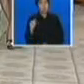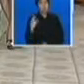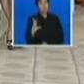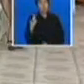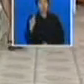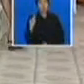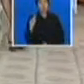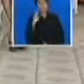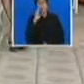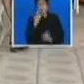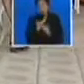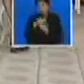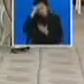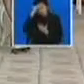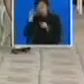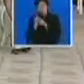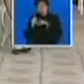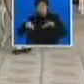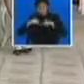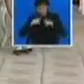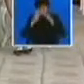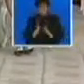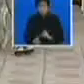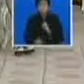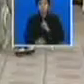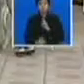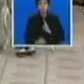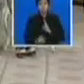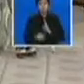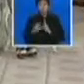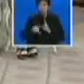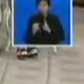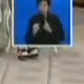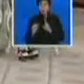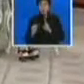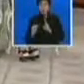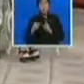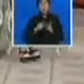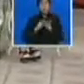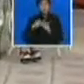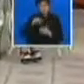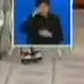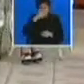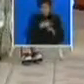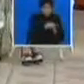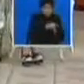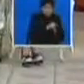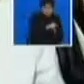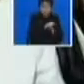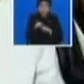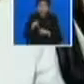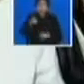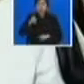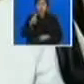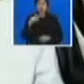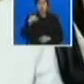เนี่ยถ้าไปคิดตามเกณฑ์ปกติเขาบอกครูคนเดียวหรือครู2คนแต่ว่า 20-30 คนเนี่ยหมายความว่ามีตั้งแต่ป.1 ถึงป.6ผมเค